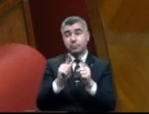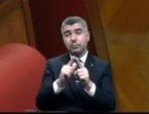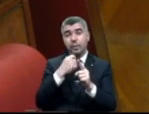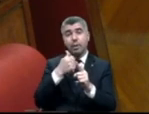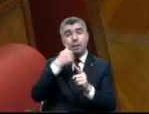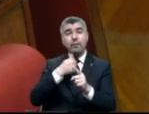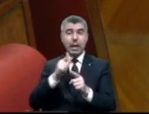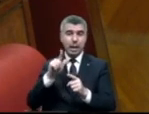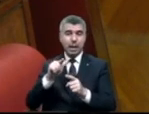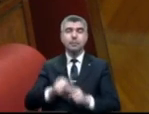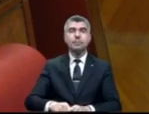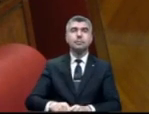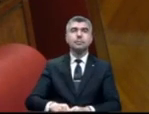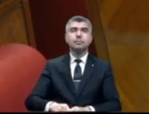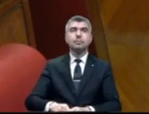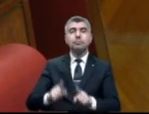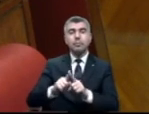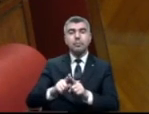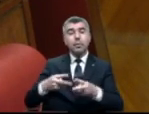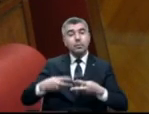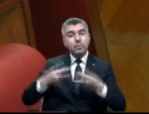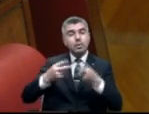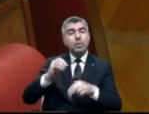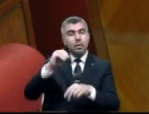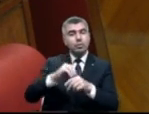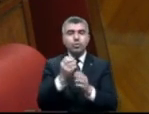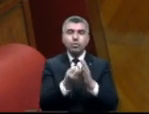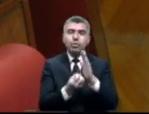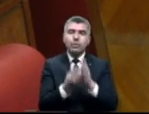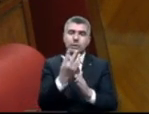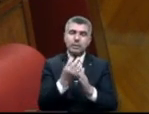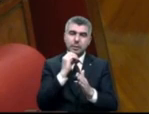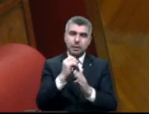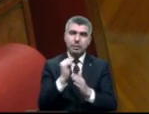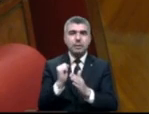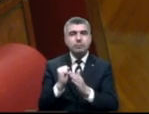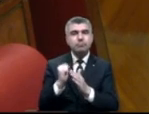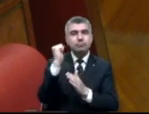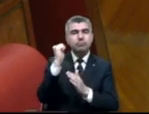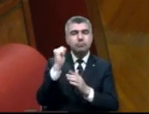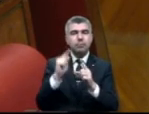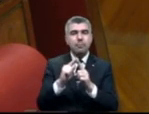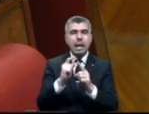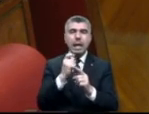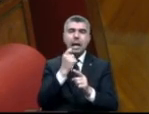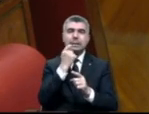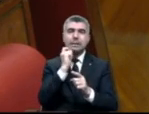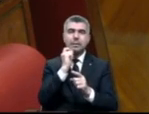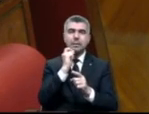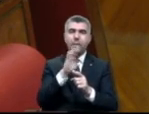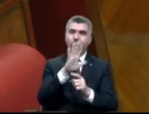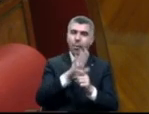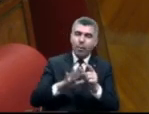تكون الغش. والشروع في استعمال صنف جديدة من الأعمدة اللي هي فولادية،